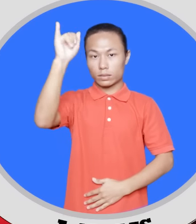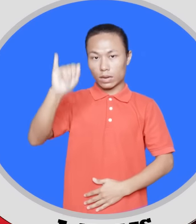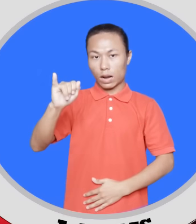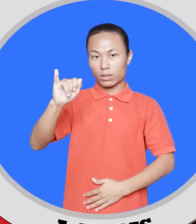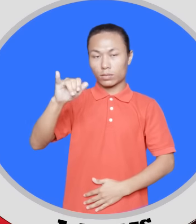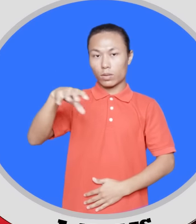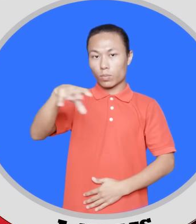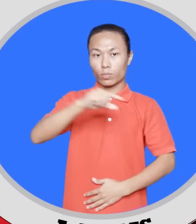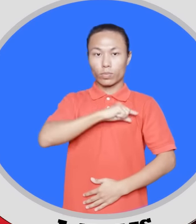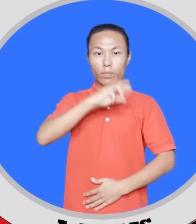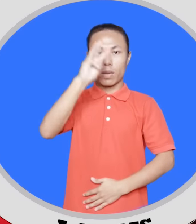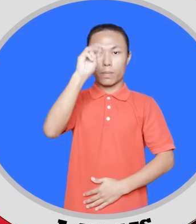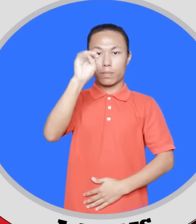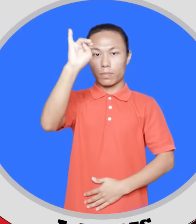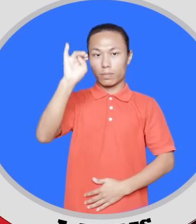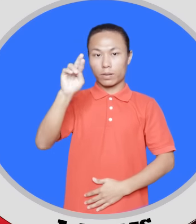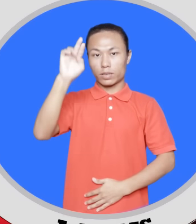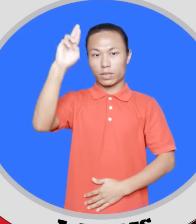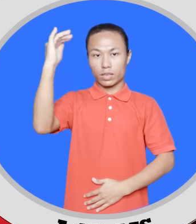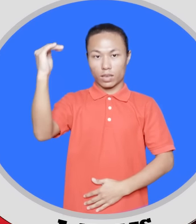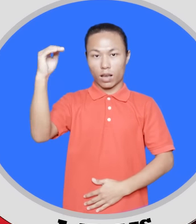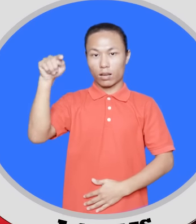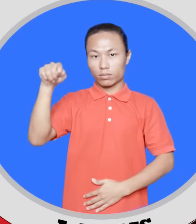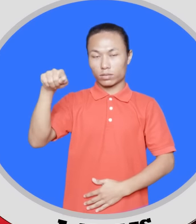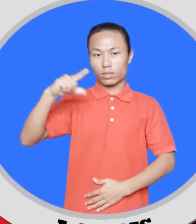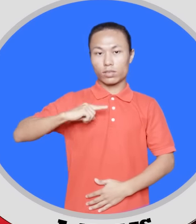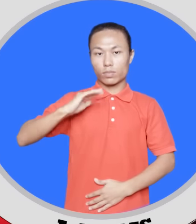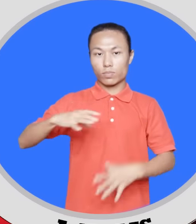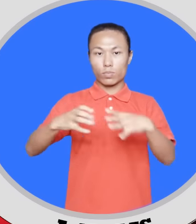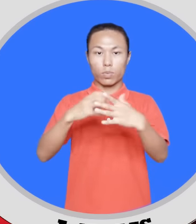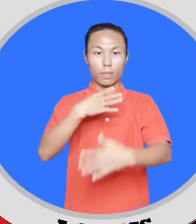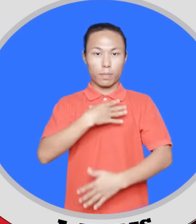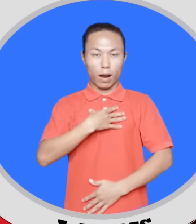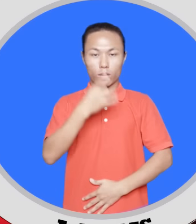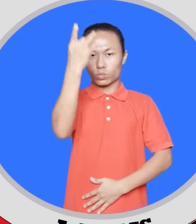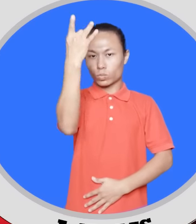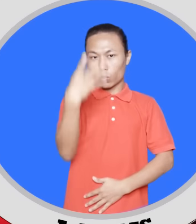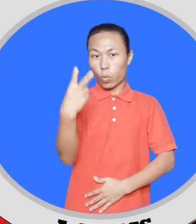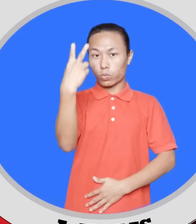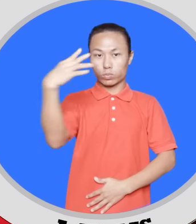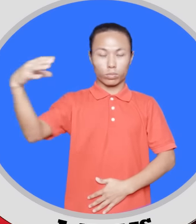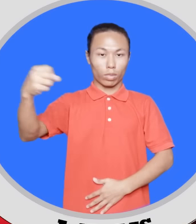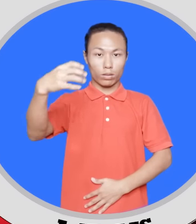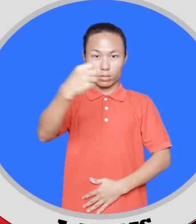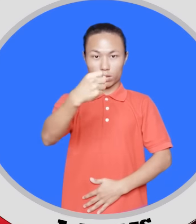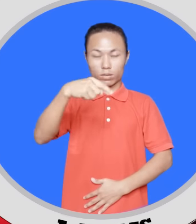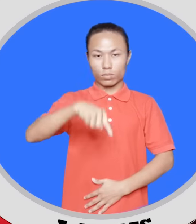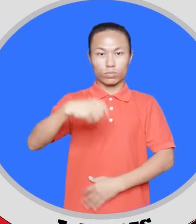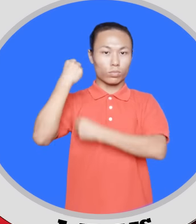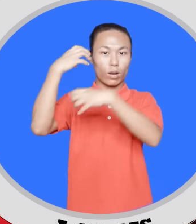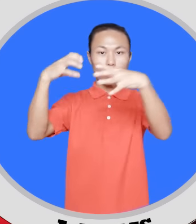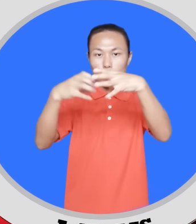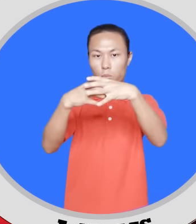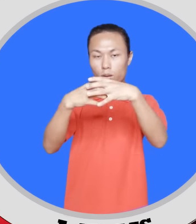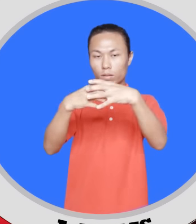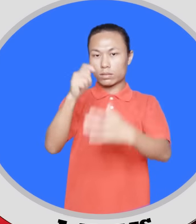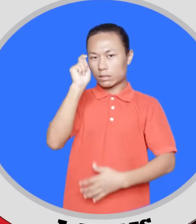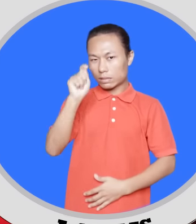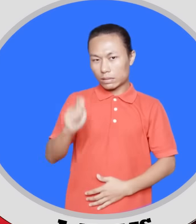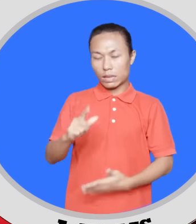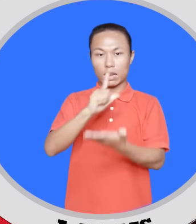င်းထန်ထန်ဆက်လက်ထိုးစစ်ဆင်ချိန်မုံသွားမှာဖြစ်တယ်ဆိုတာနဲ့မတရားမျိုးနဲ့အင်ချင်းမြိုင်တပ်စခန်းကနေရရှိလာတဲ့လေရင်ပစ်စစ်